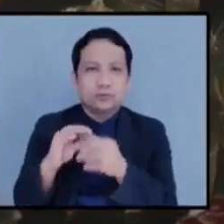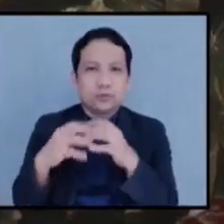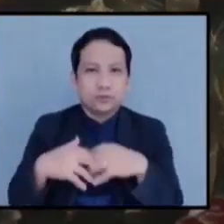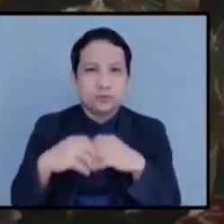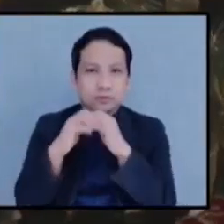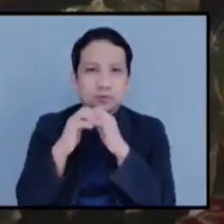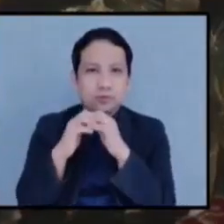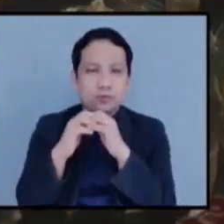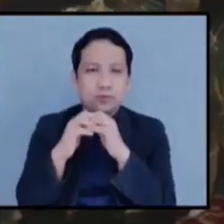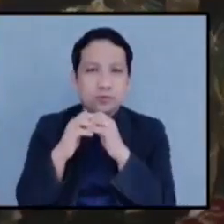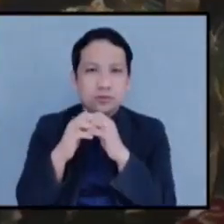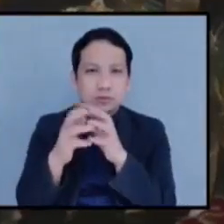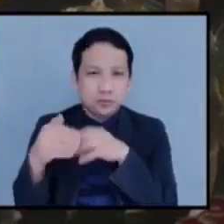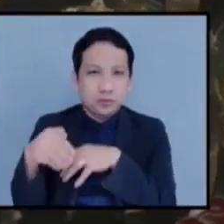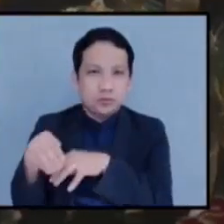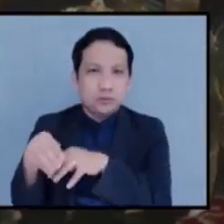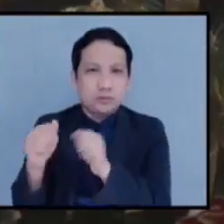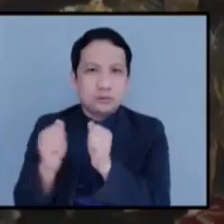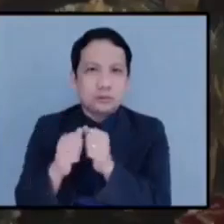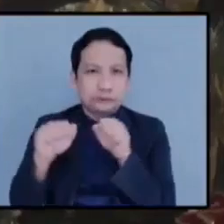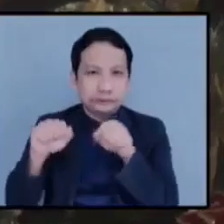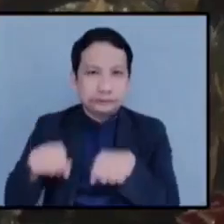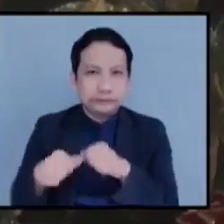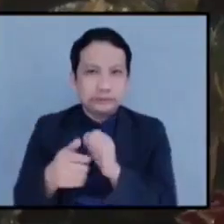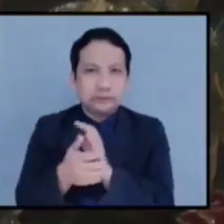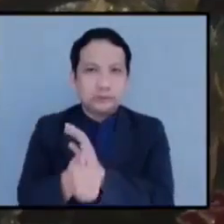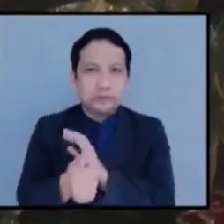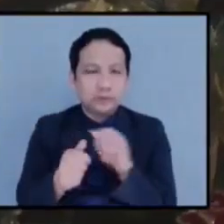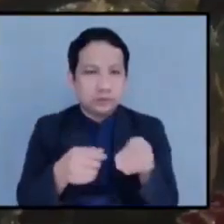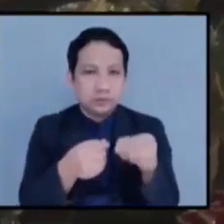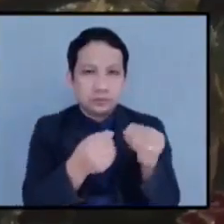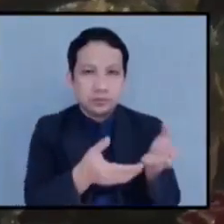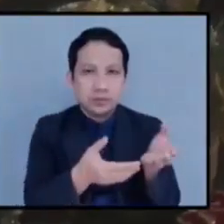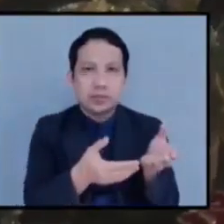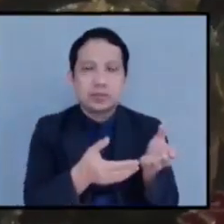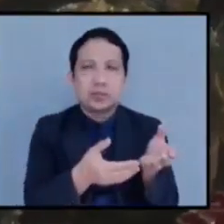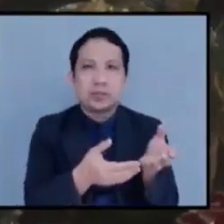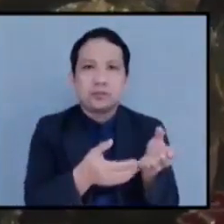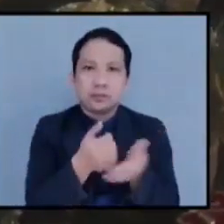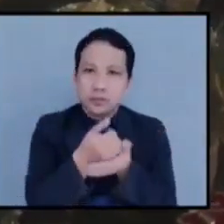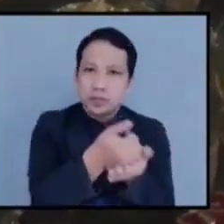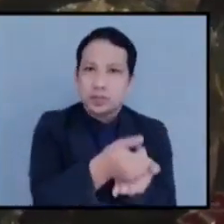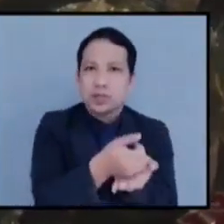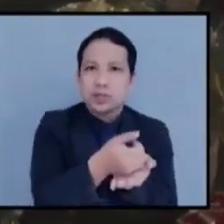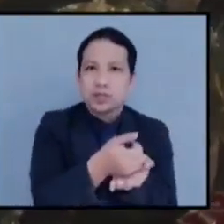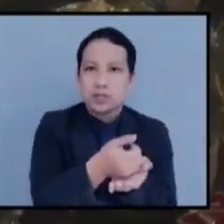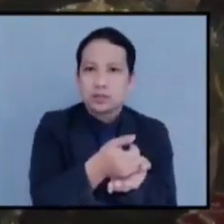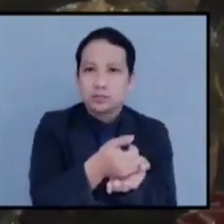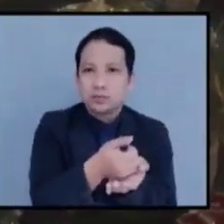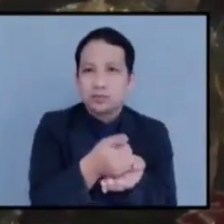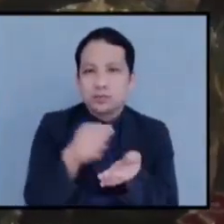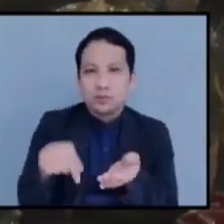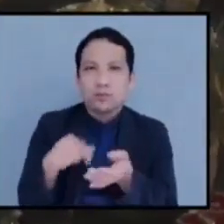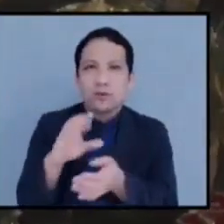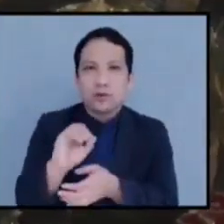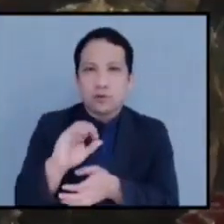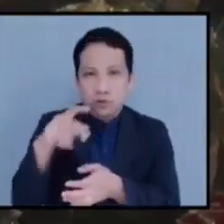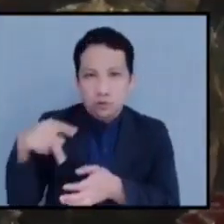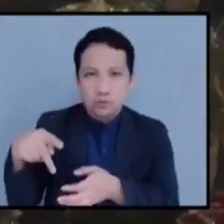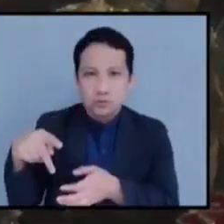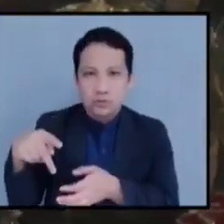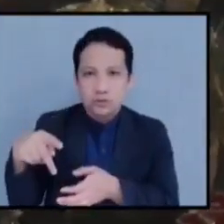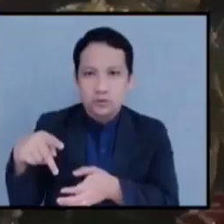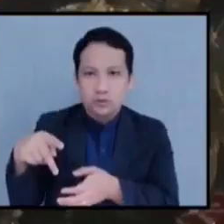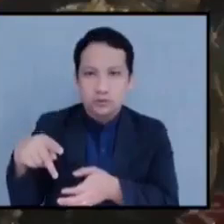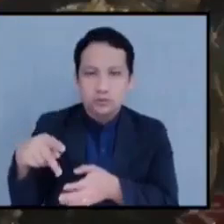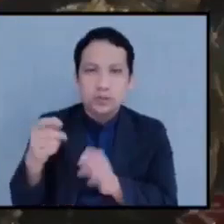yung marketability at mabigyan ng ating tulong yung ating mga kooperatiba para lalo pang tataas ang kanilang